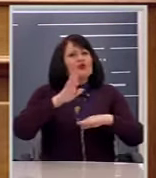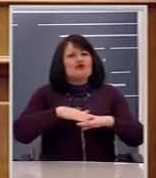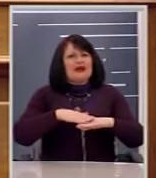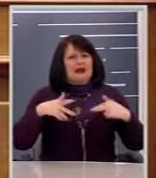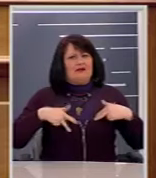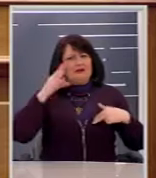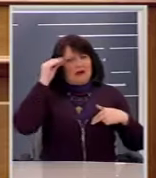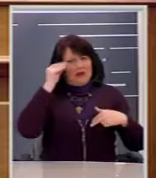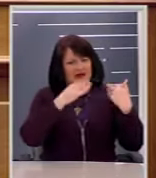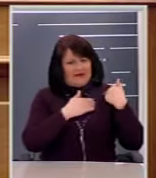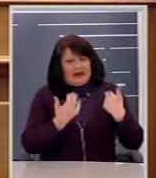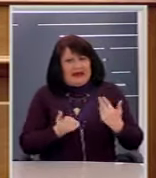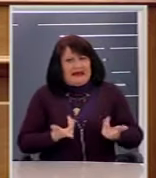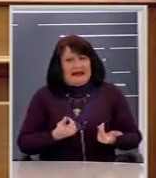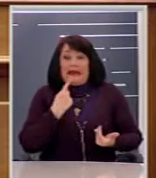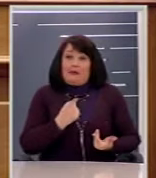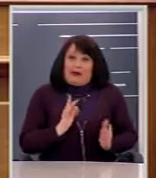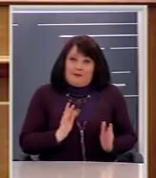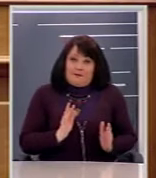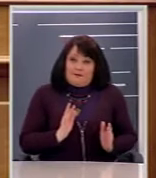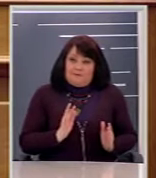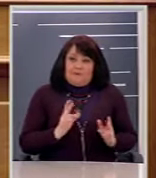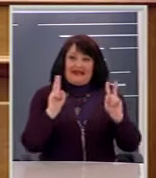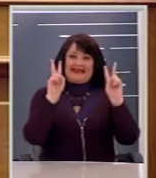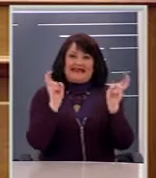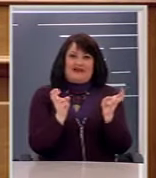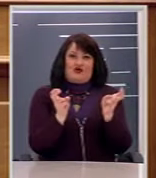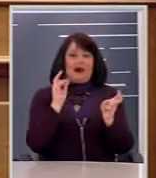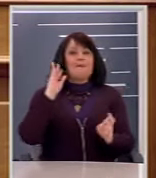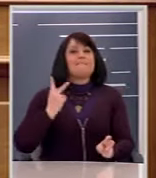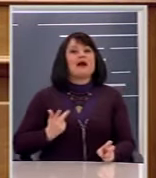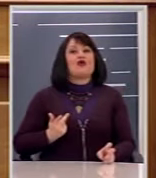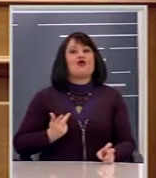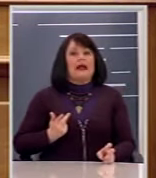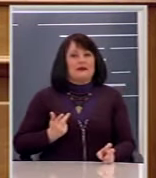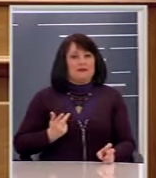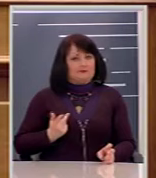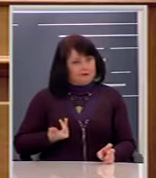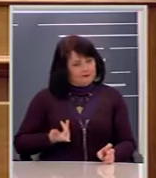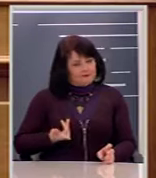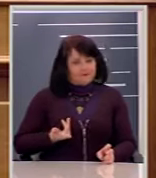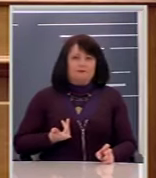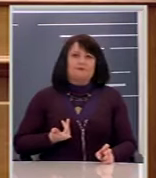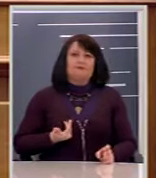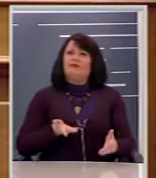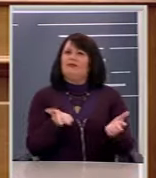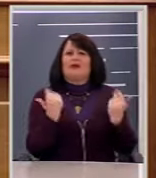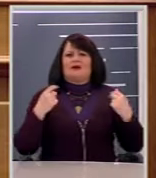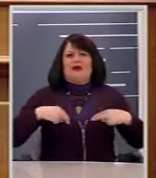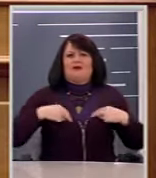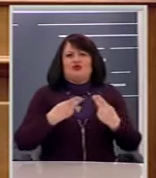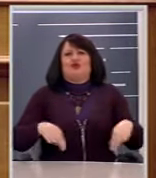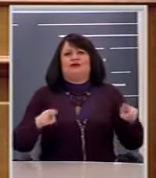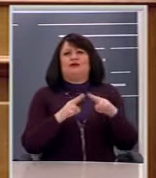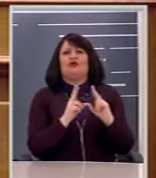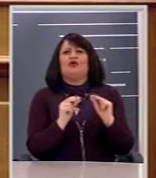Καραμαλή, αλλά ανέφερε με νόημα, ανοίγουν εισαγωγικά, Ντόρα Μπακογιάννη, η αδερφή του σημερινού αρχηγού. Δεν υπάρχει υπουργικό συμβούλιο που